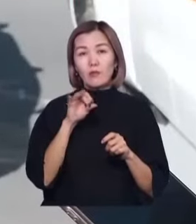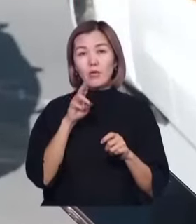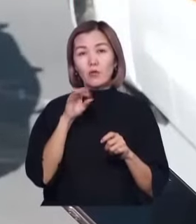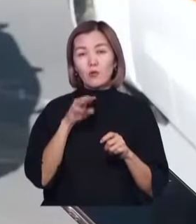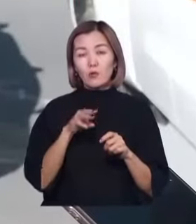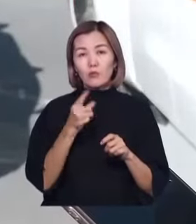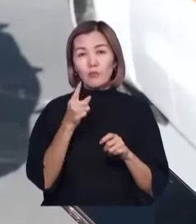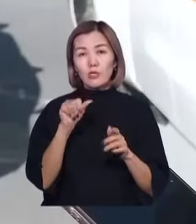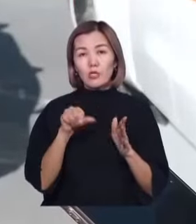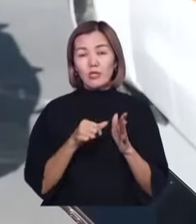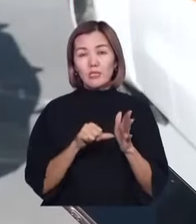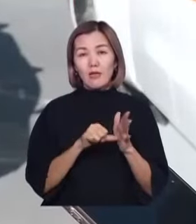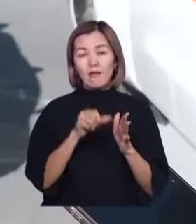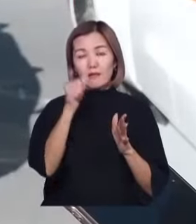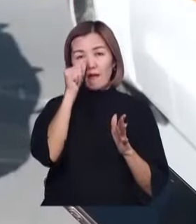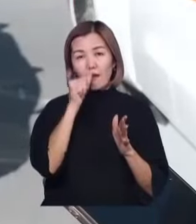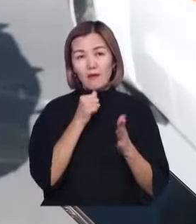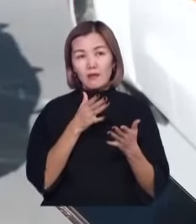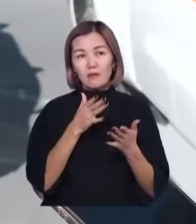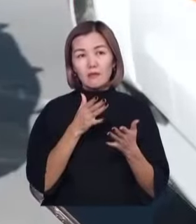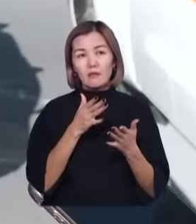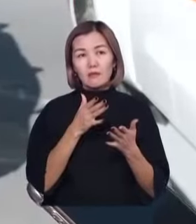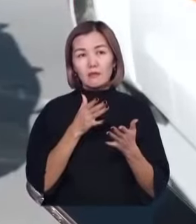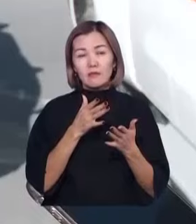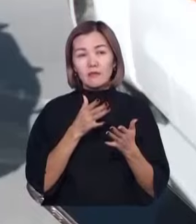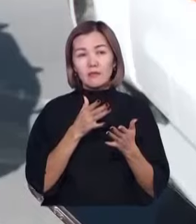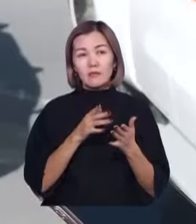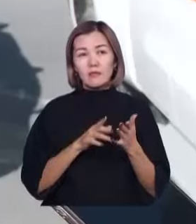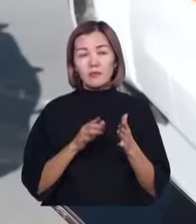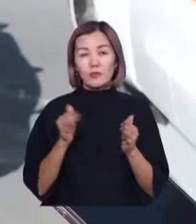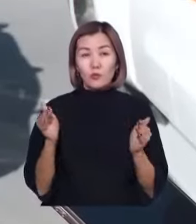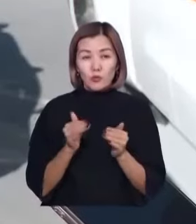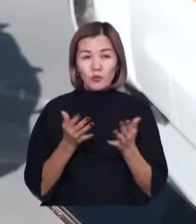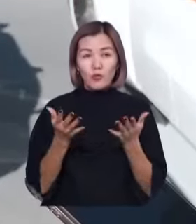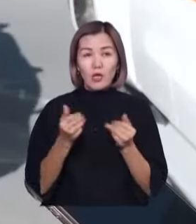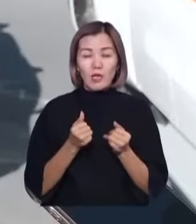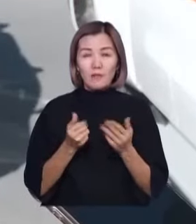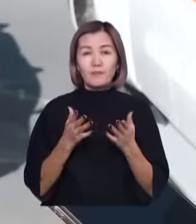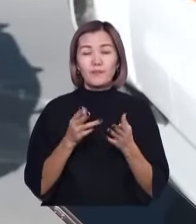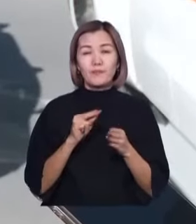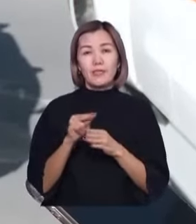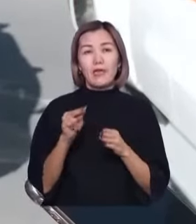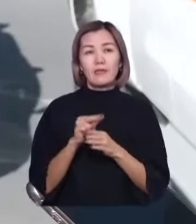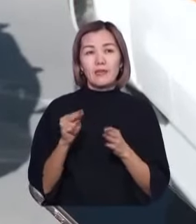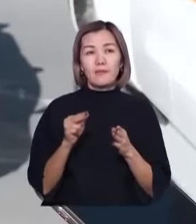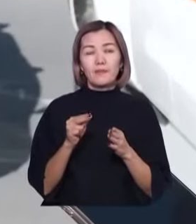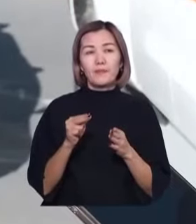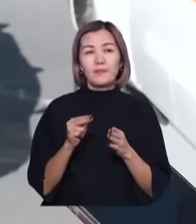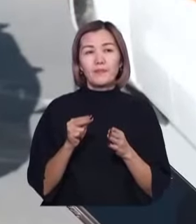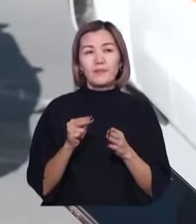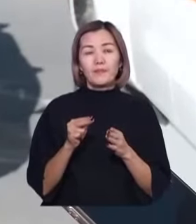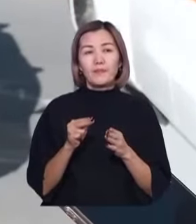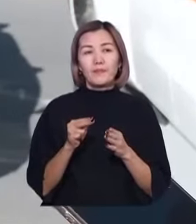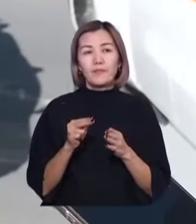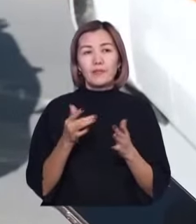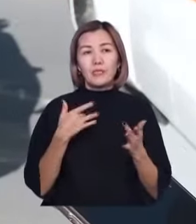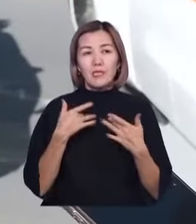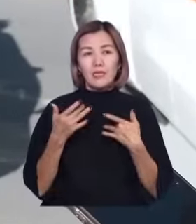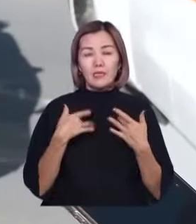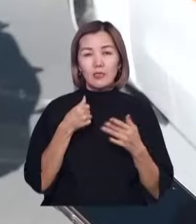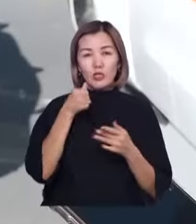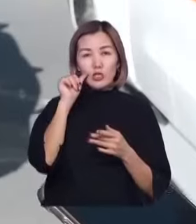жас Алтай. Қалай кинология ашылды, біз күшік алып, соны дайындап, міне бір жыл Алтай. Осы кеше ғана